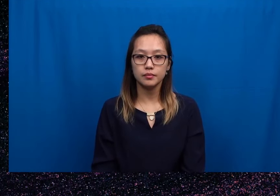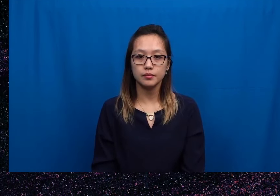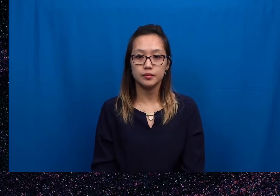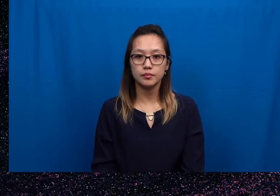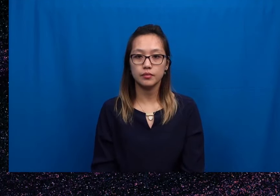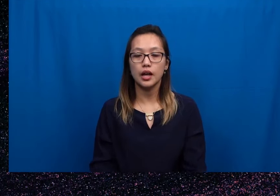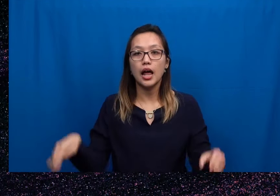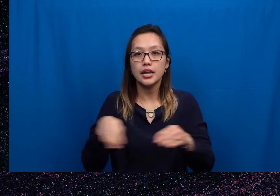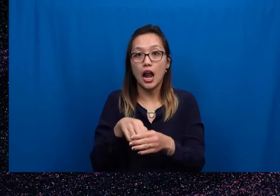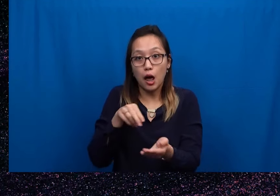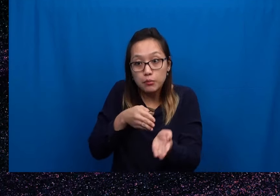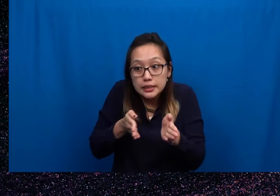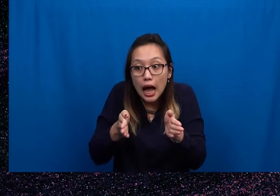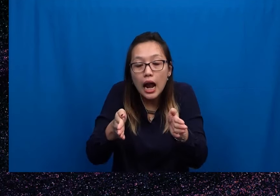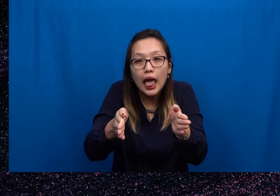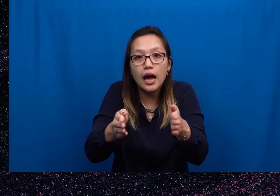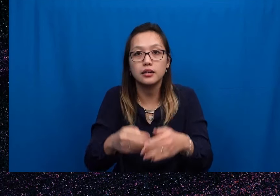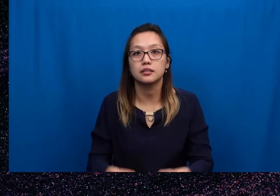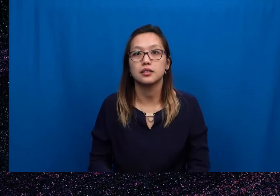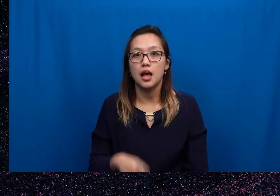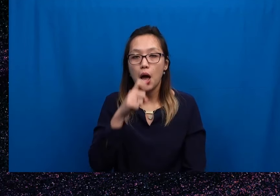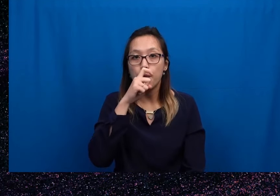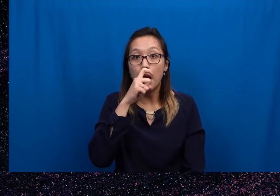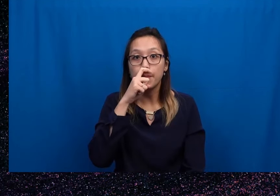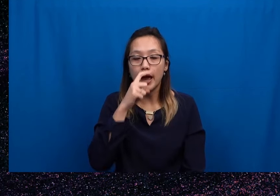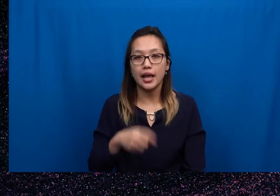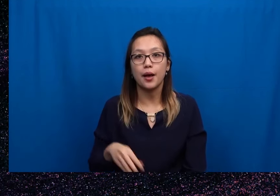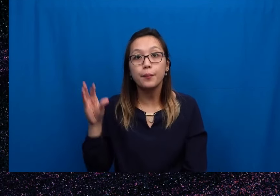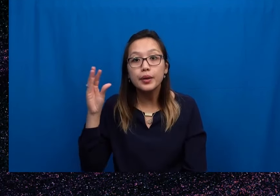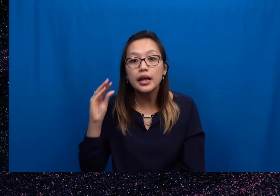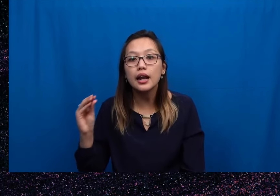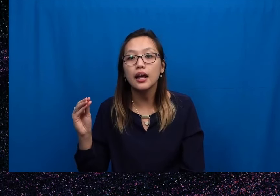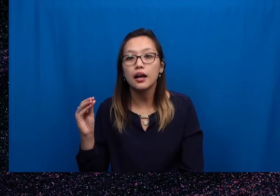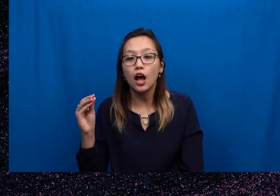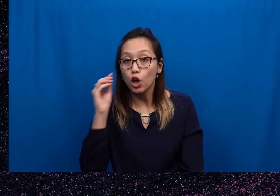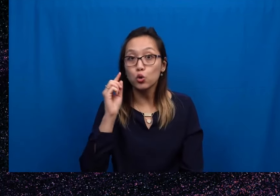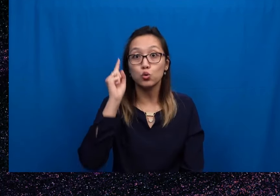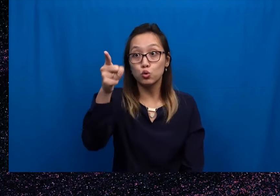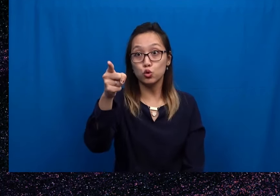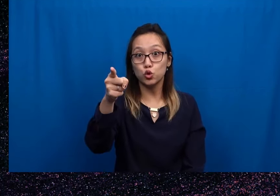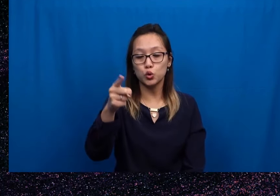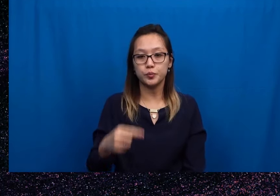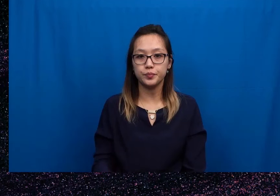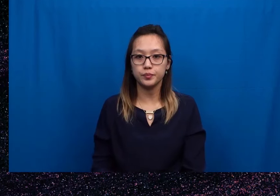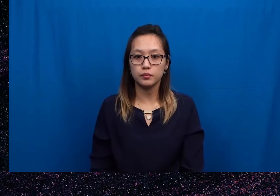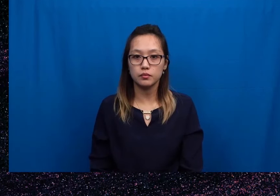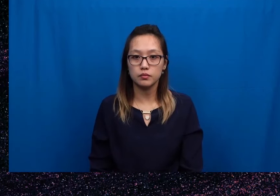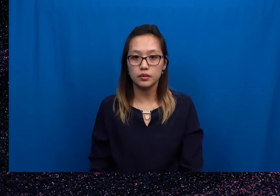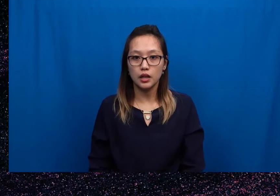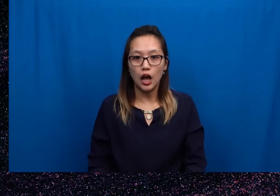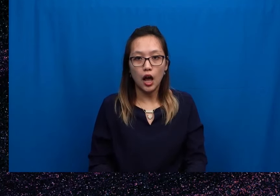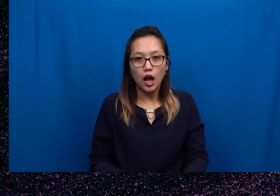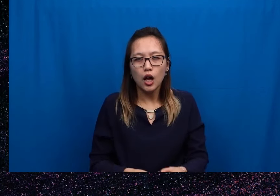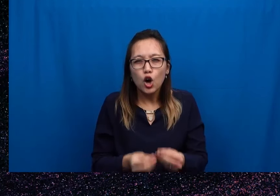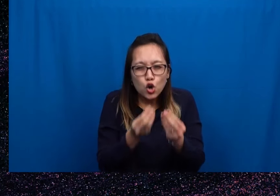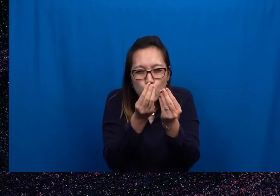Dalam perjalanan itu tiba-tiba ayah Bill, yaitu George, menunjuk kepada sehelai rumput